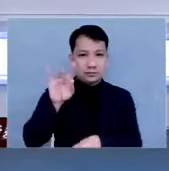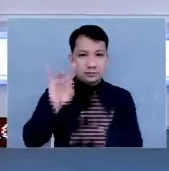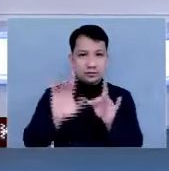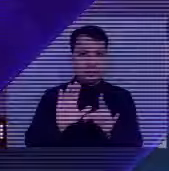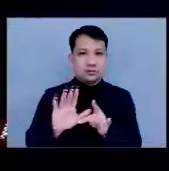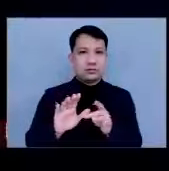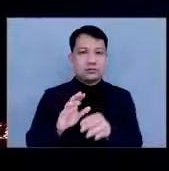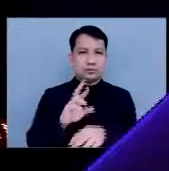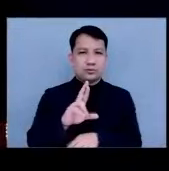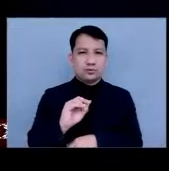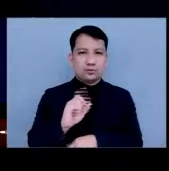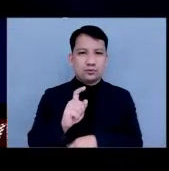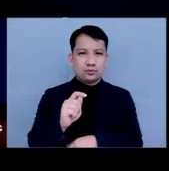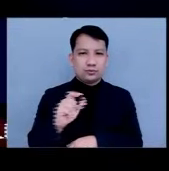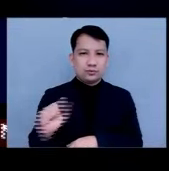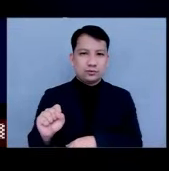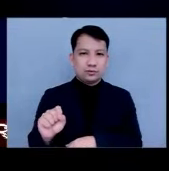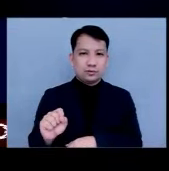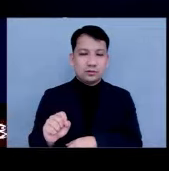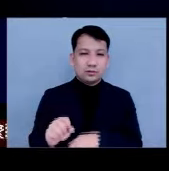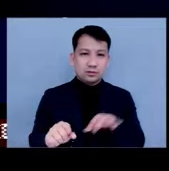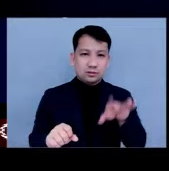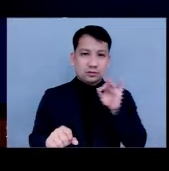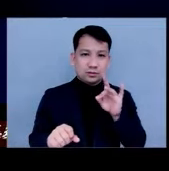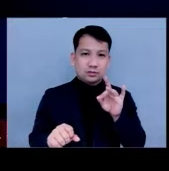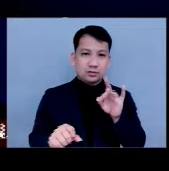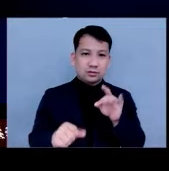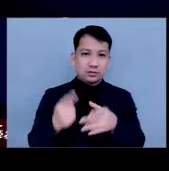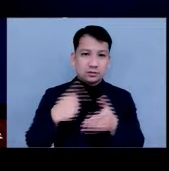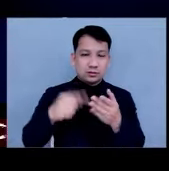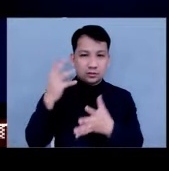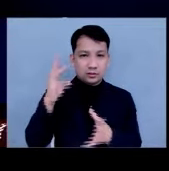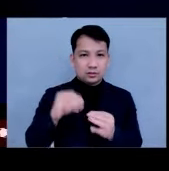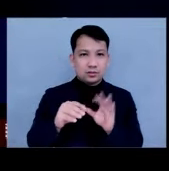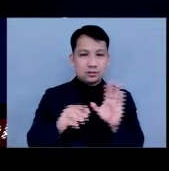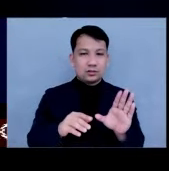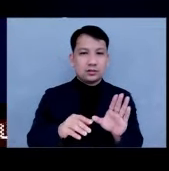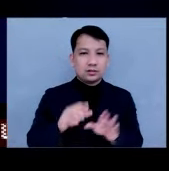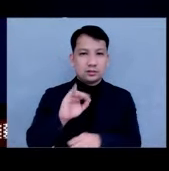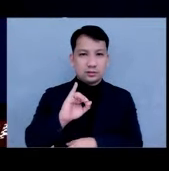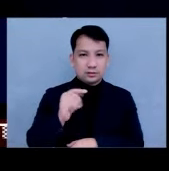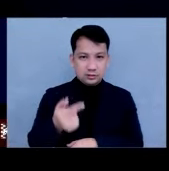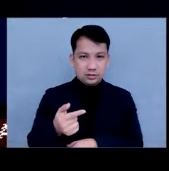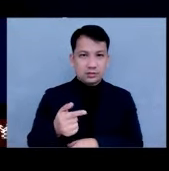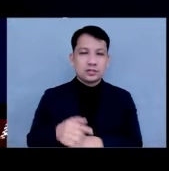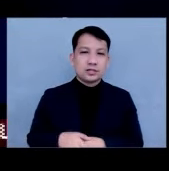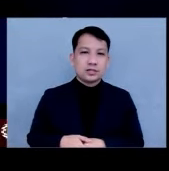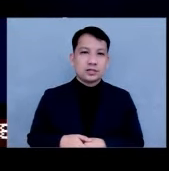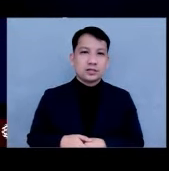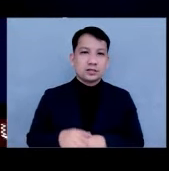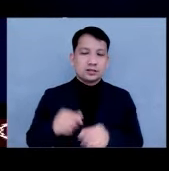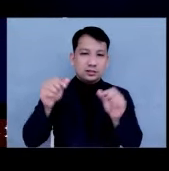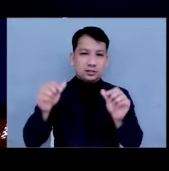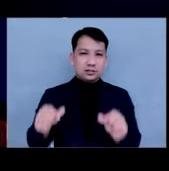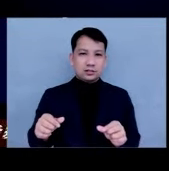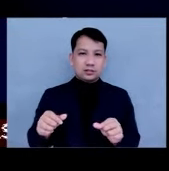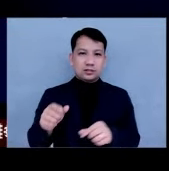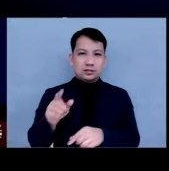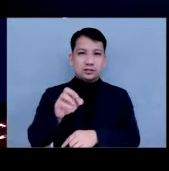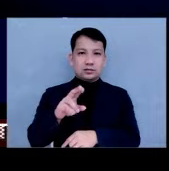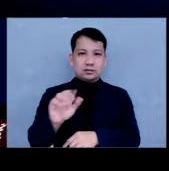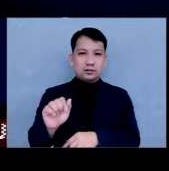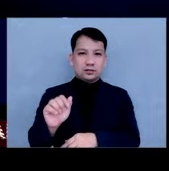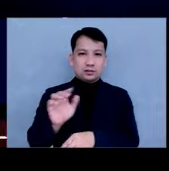Roots. Si Lea mismo ang nagkumpirma niyan sa kanyang Instagram account. Ni-repost niya ang trailer ng